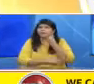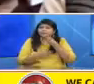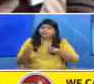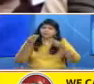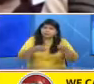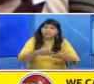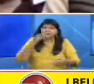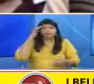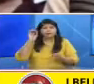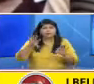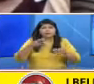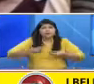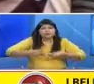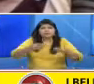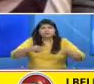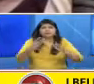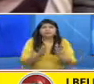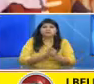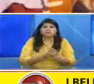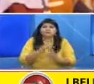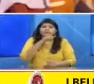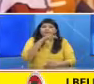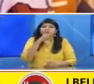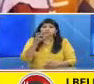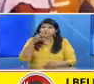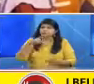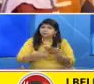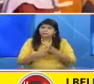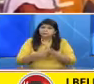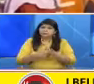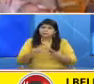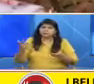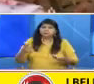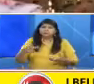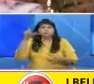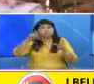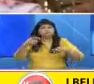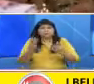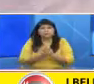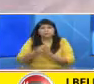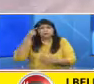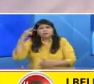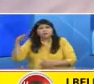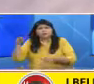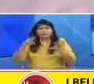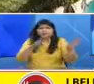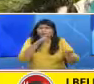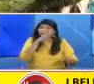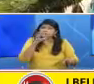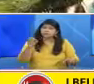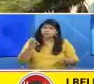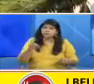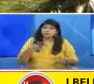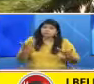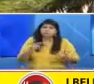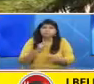करें। और मैं मानता हूं शायद 130 करोड़ देशवासियों के पास 130 करोड़ कल्पनाएं हैं, 130 करोड़